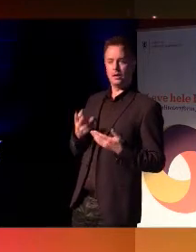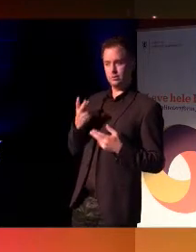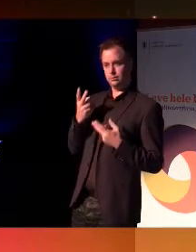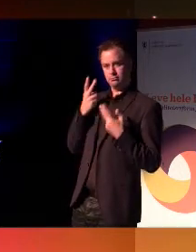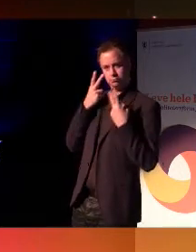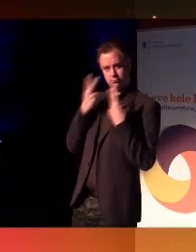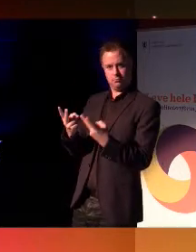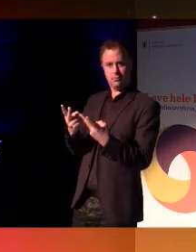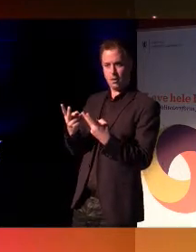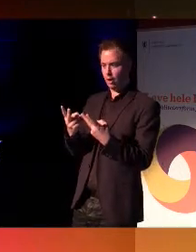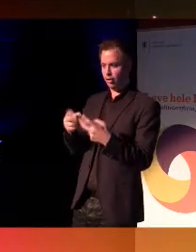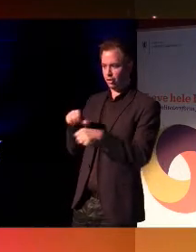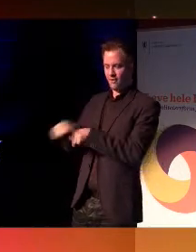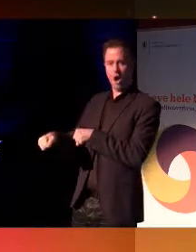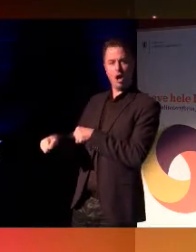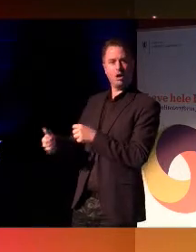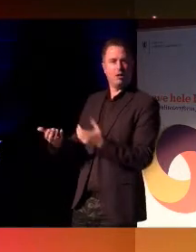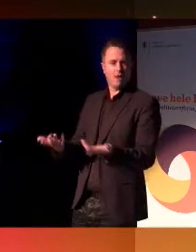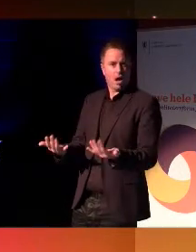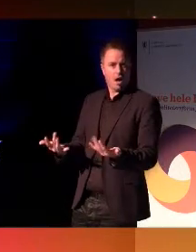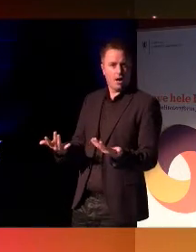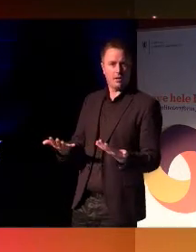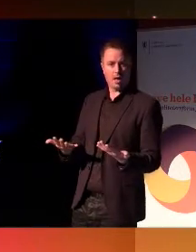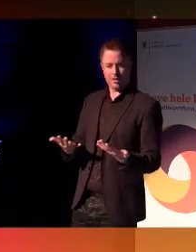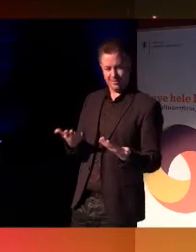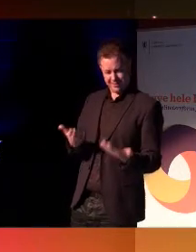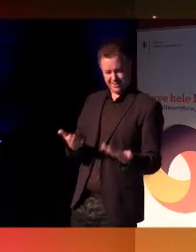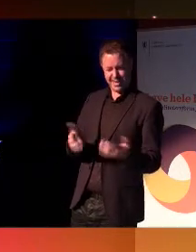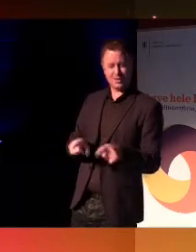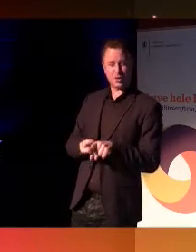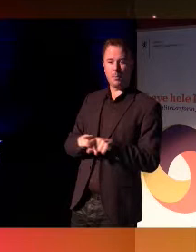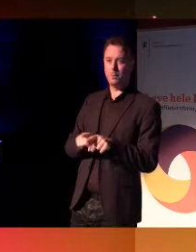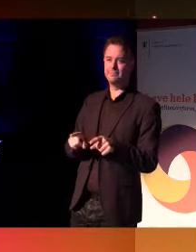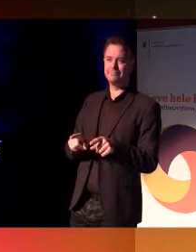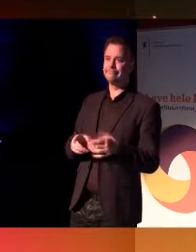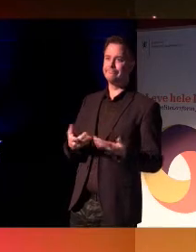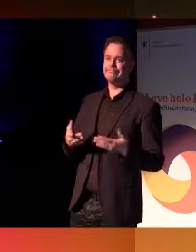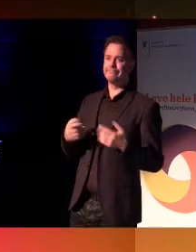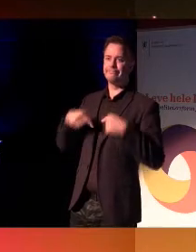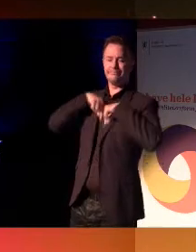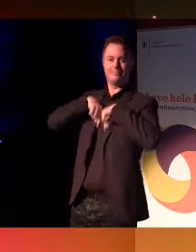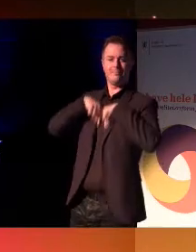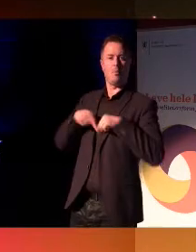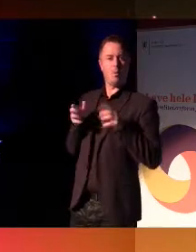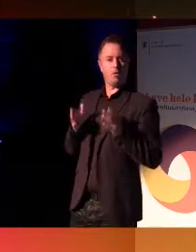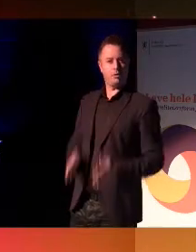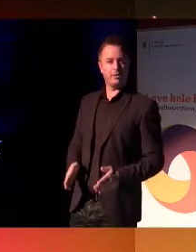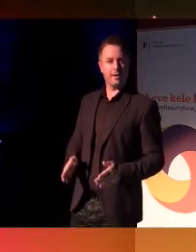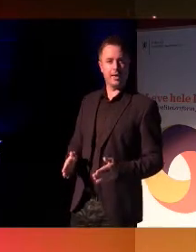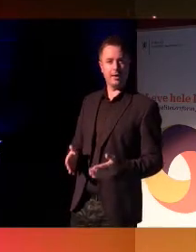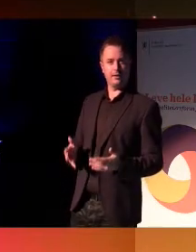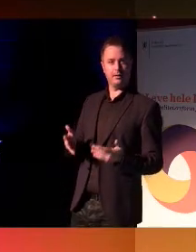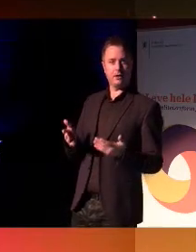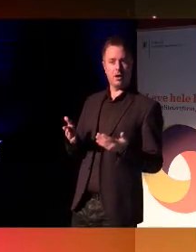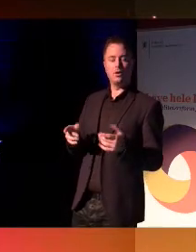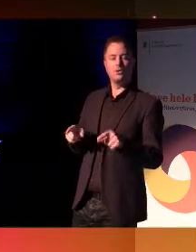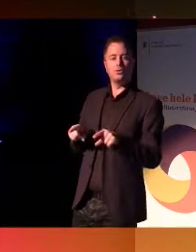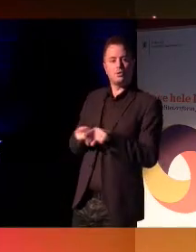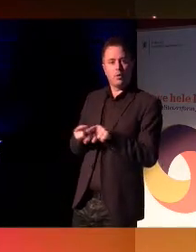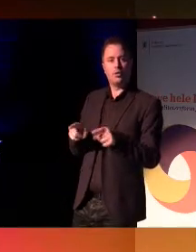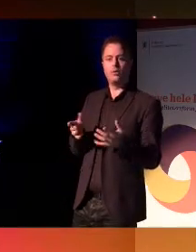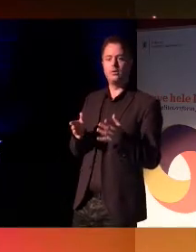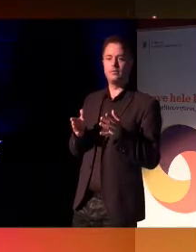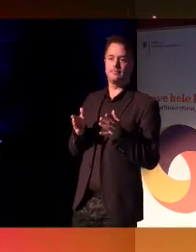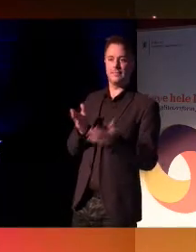liksom, skal vi si, nesten ryggmargen, altså fundamentet for oss som individer. Og det verdimessige perspektivet, det må også